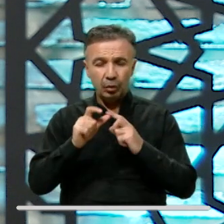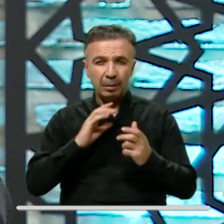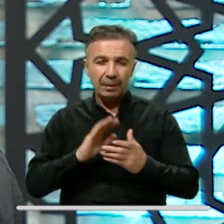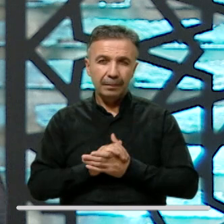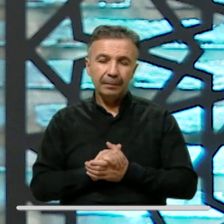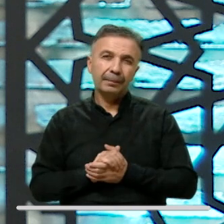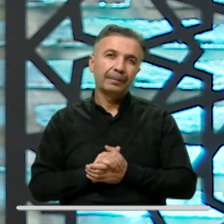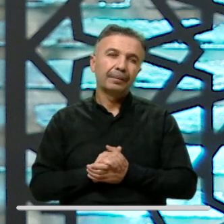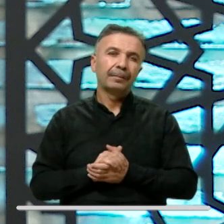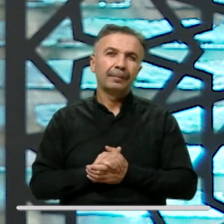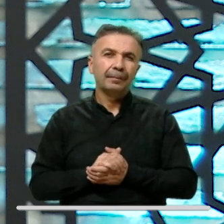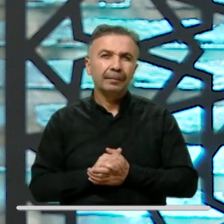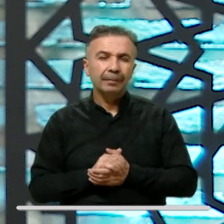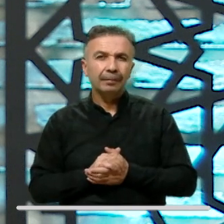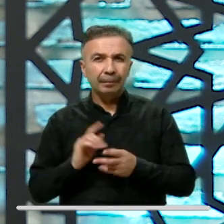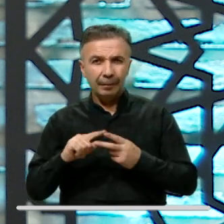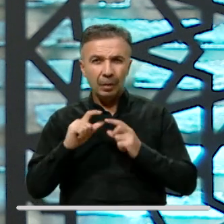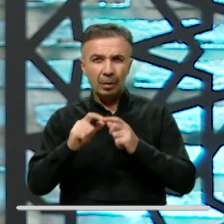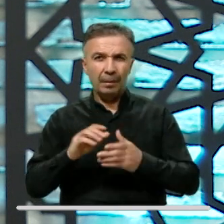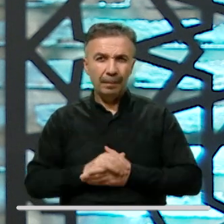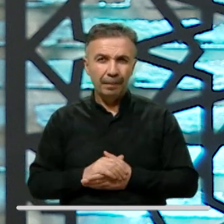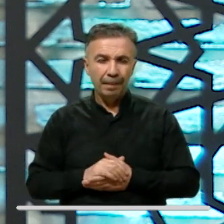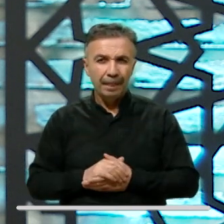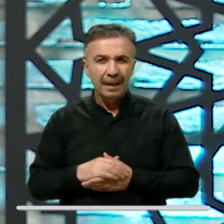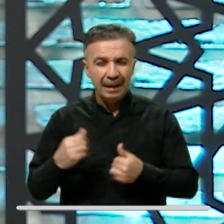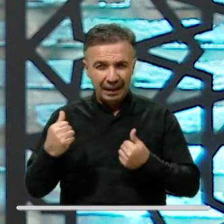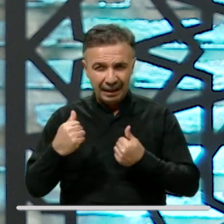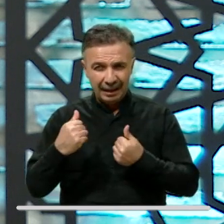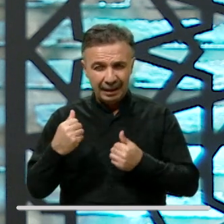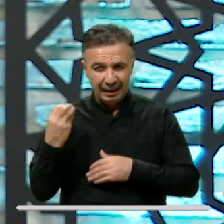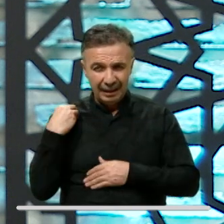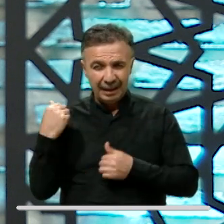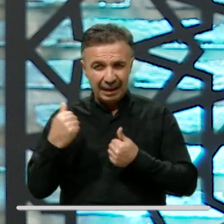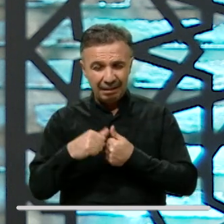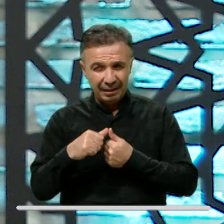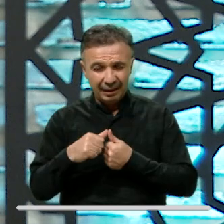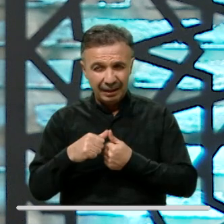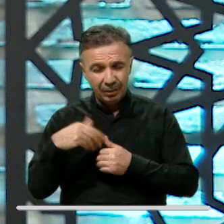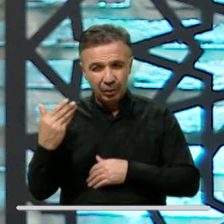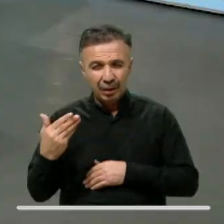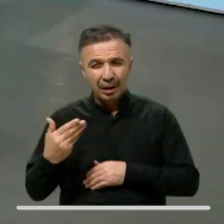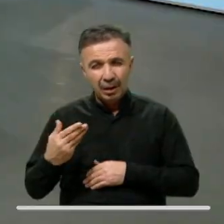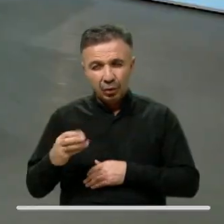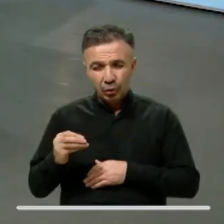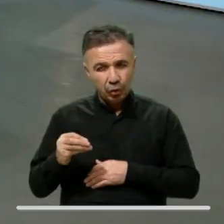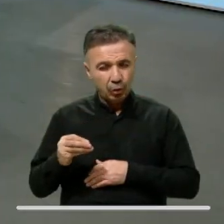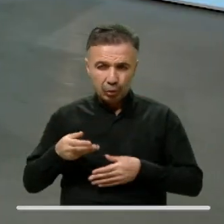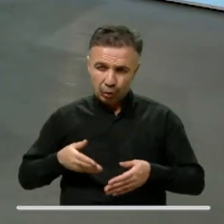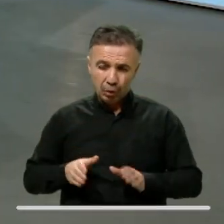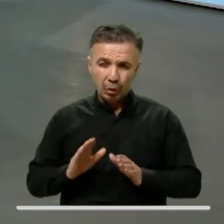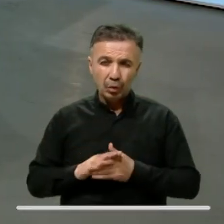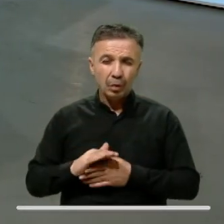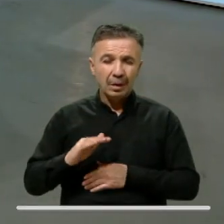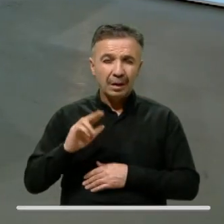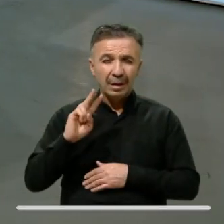Buyurun. Birinci sorum, yeni evlendikten sonra ilk senelerde çocuğumuz oldu.